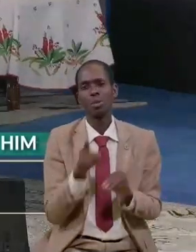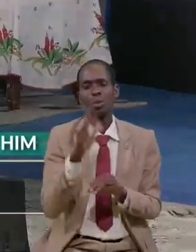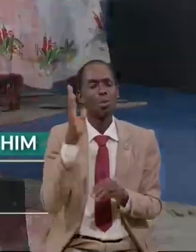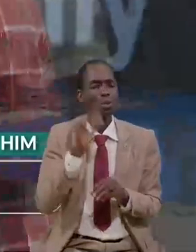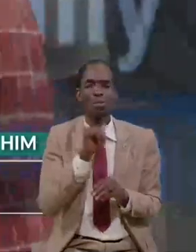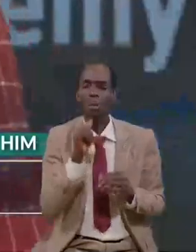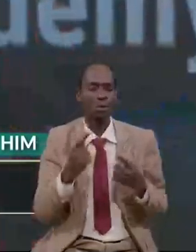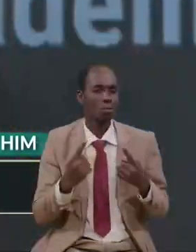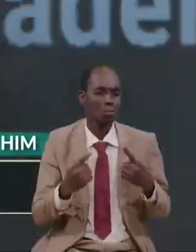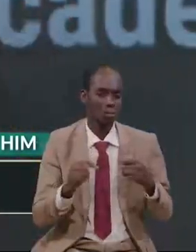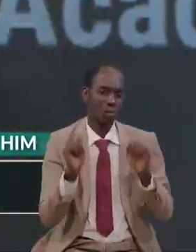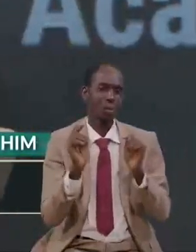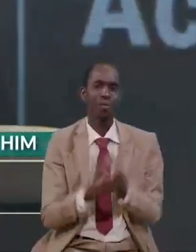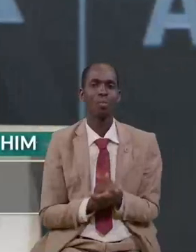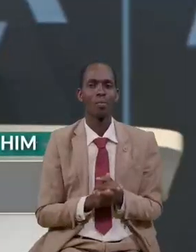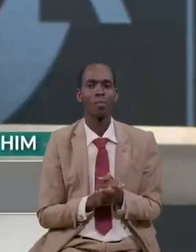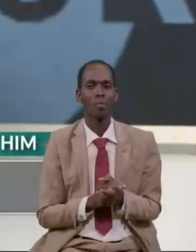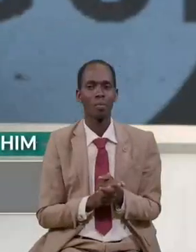oser.